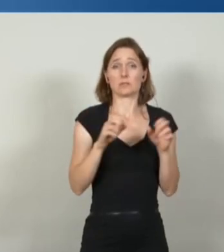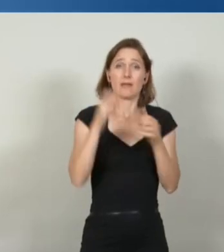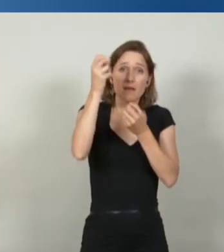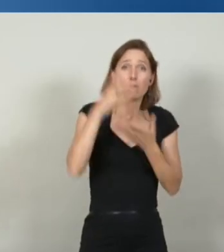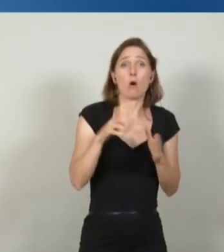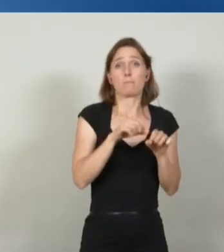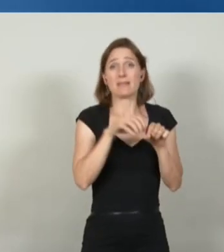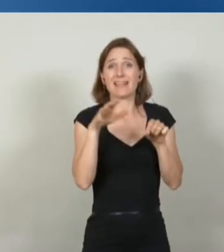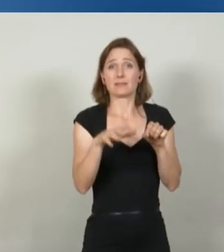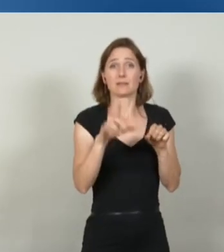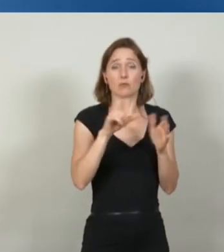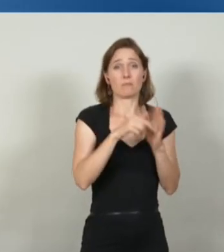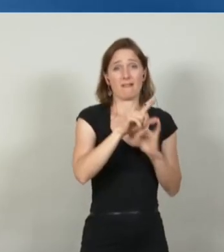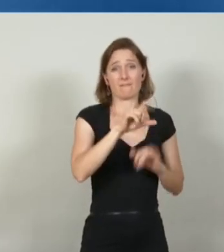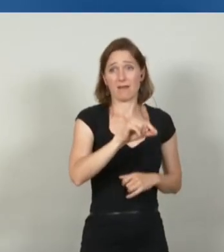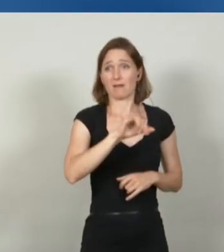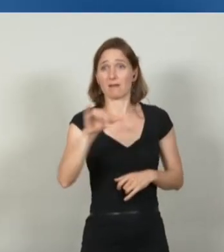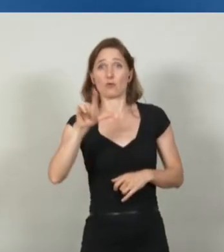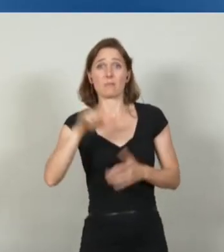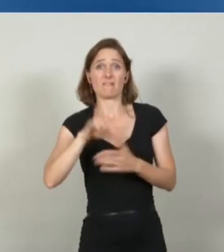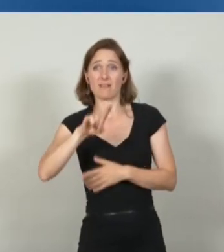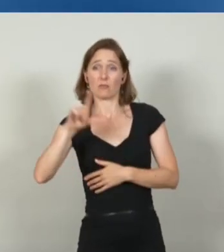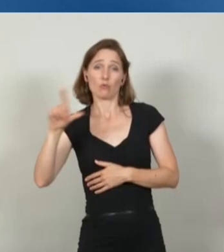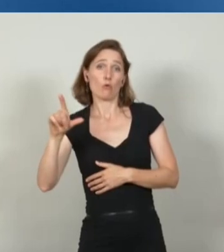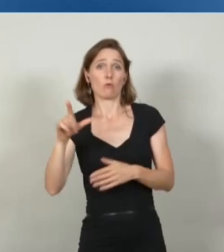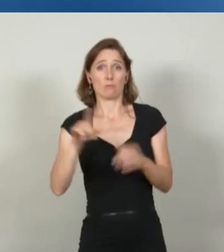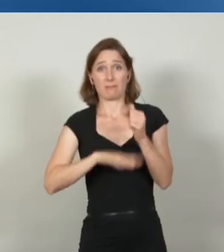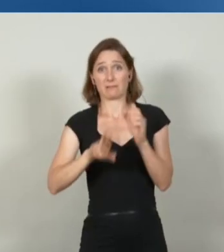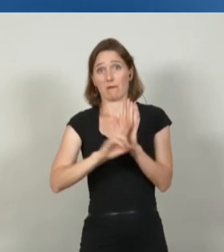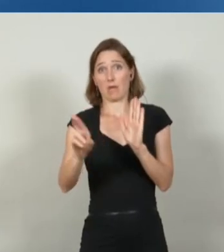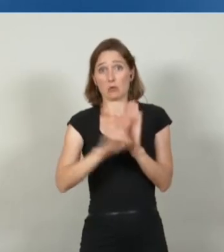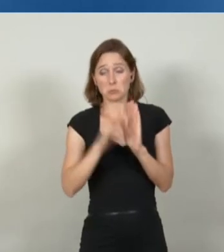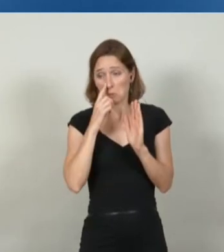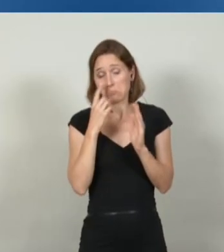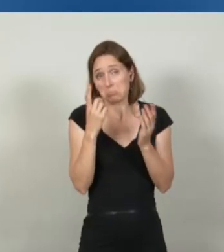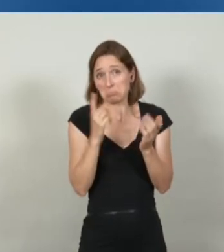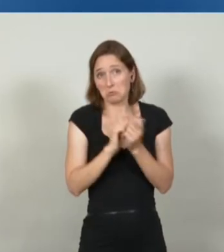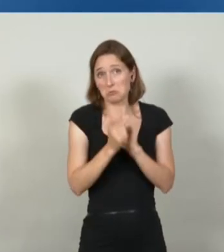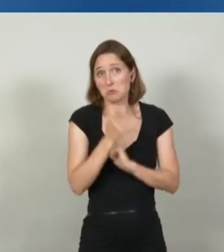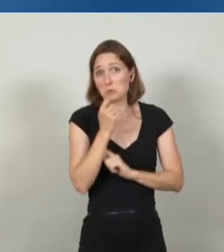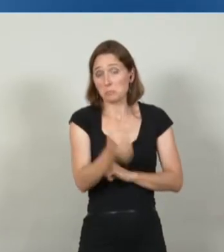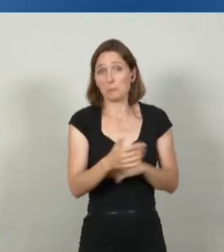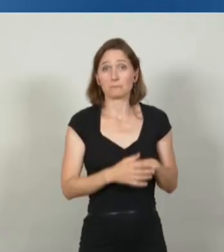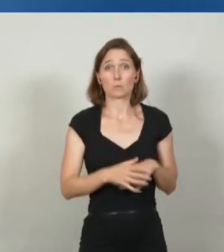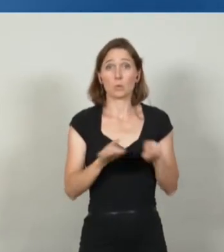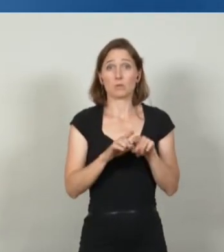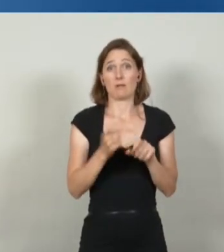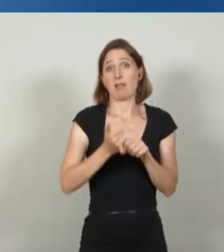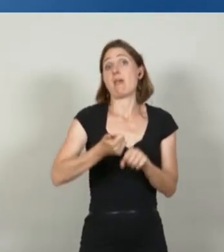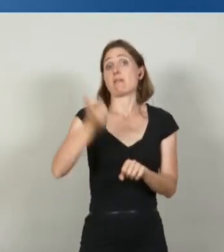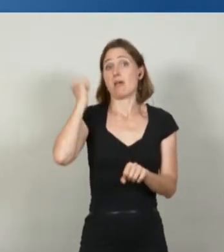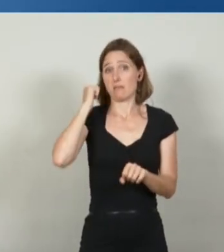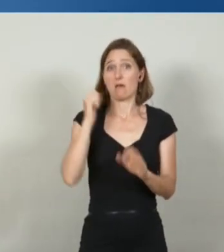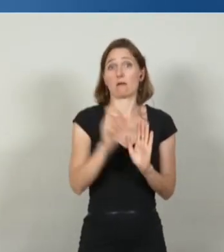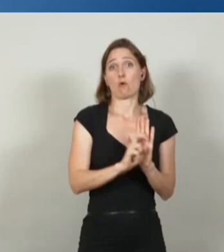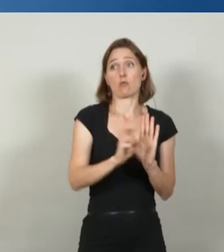on parallèle une explosion des échos médiactiques liés au polémique Grenoble c'est en l'an dernier retrouvé sous le feu des projecteurs en raison